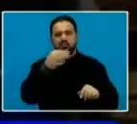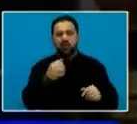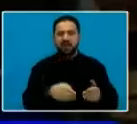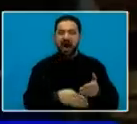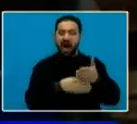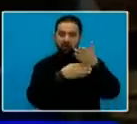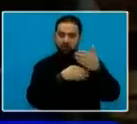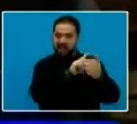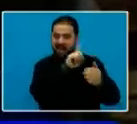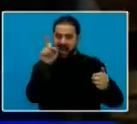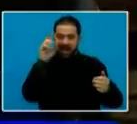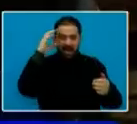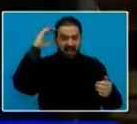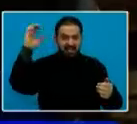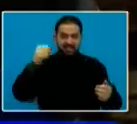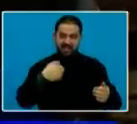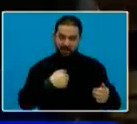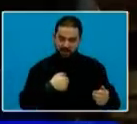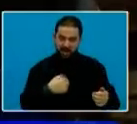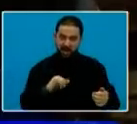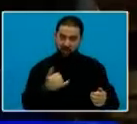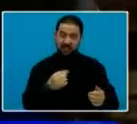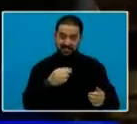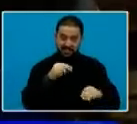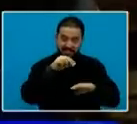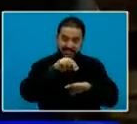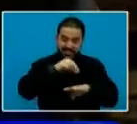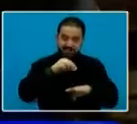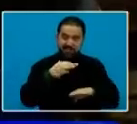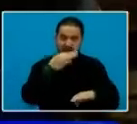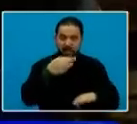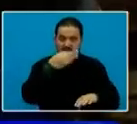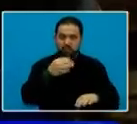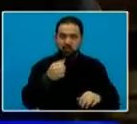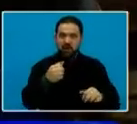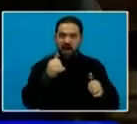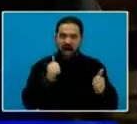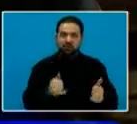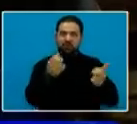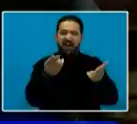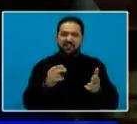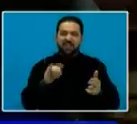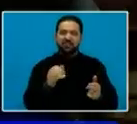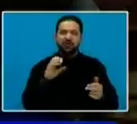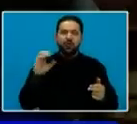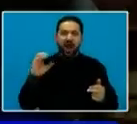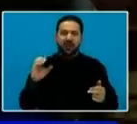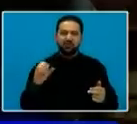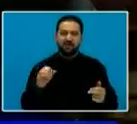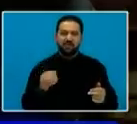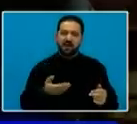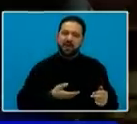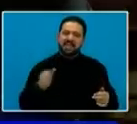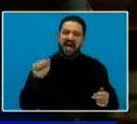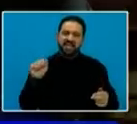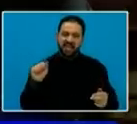crezi cu adevărat, să simți ceea ce spui, atunci intervine și curajul. Apare ca o reacție firească.